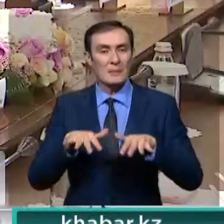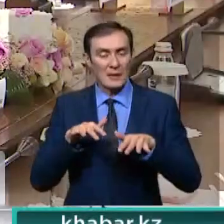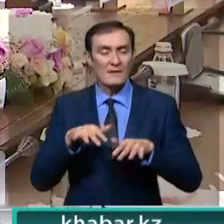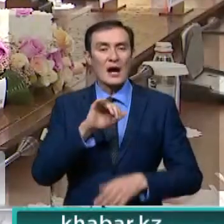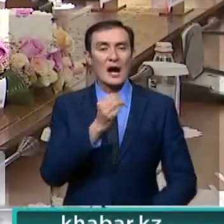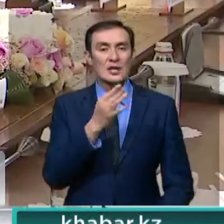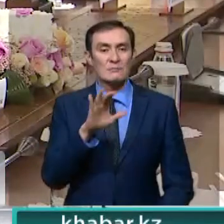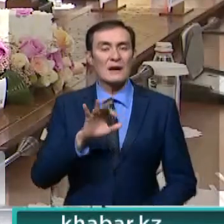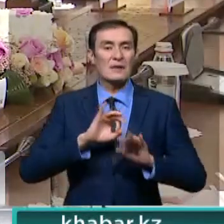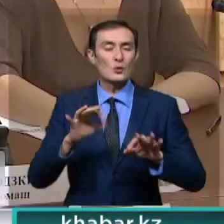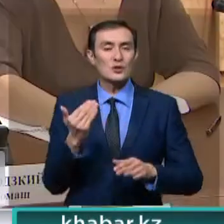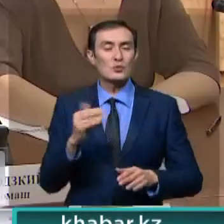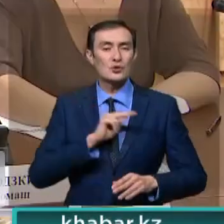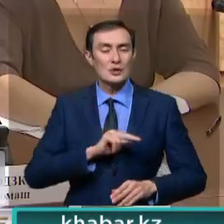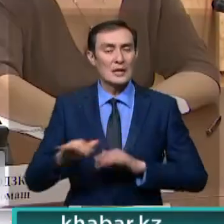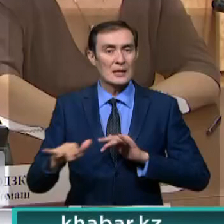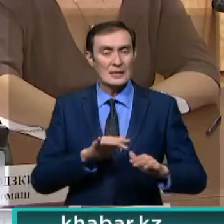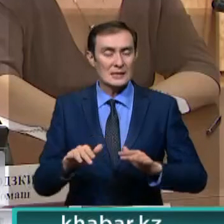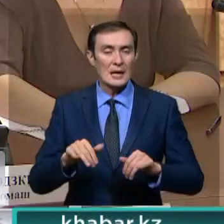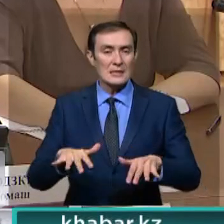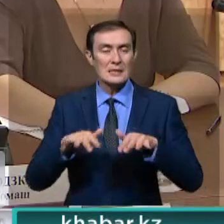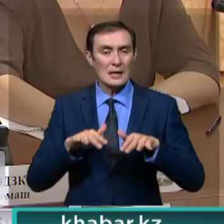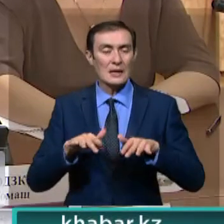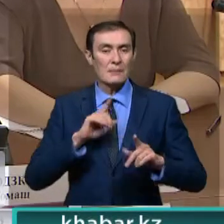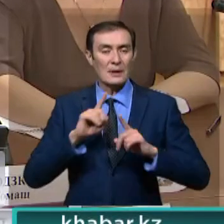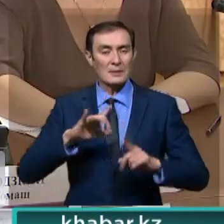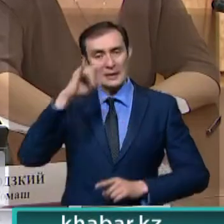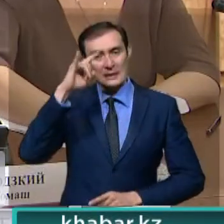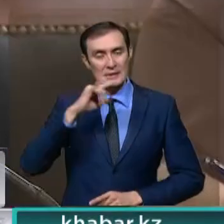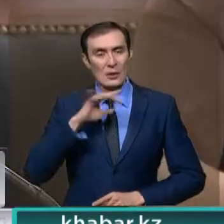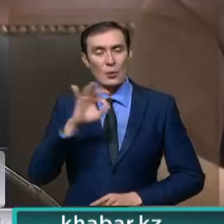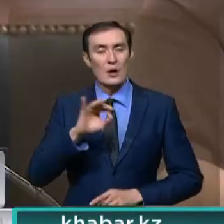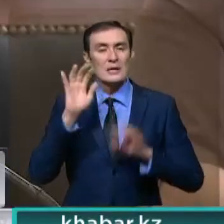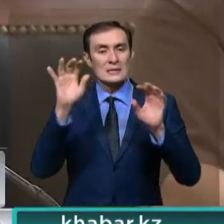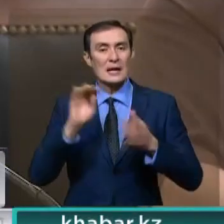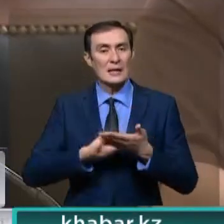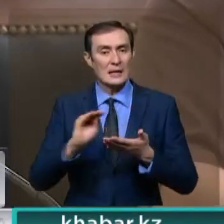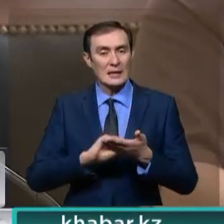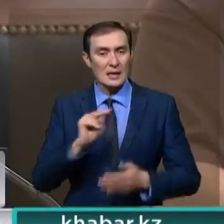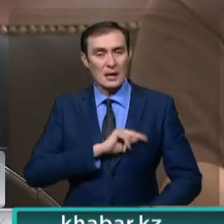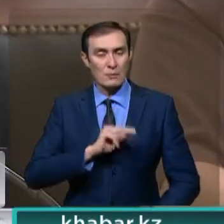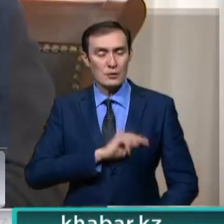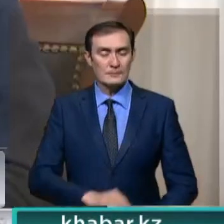Шимбаев рассказала о текущей деятельности Сената парламента Казахстана, в частности, о законодательной работе.